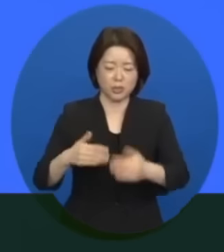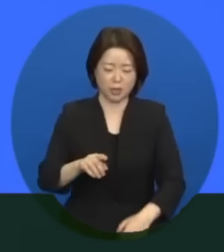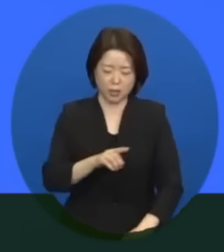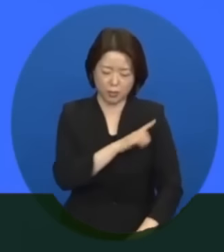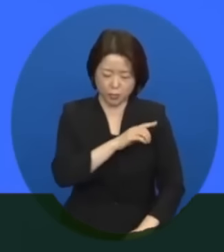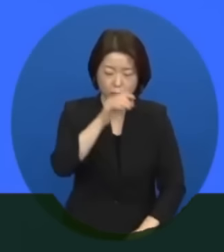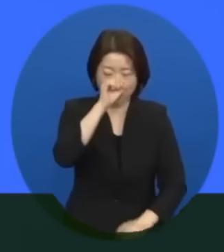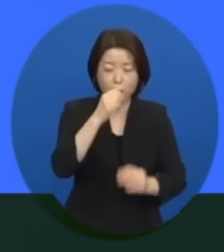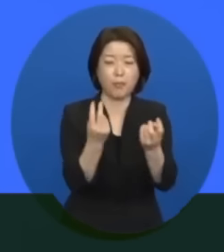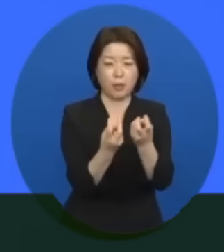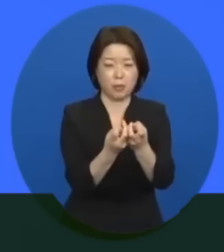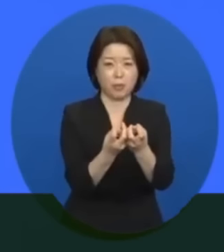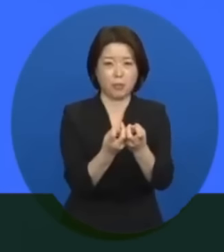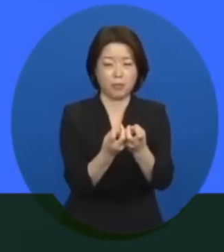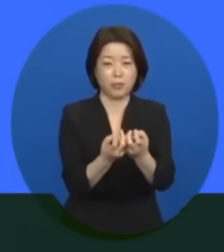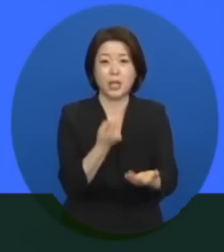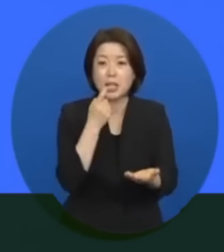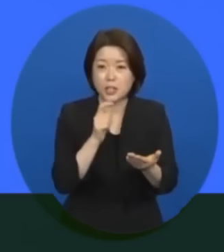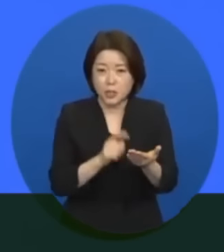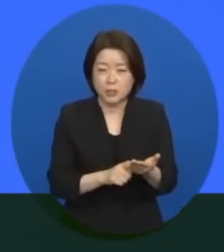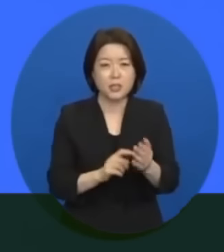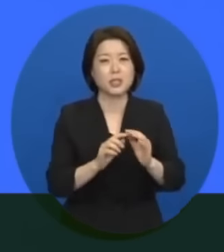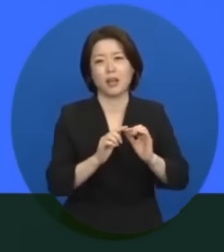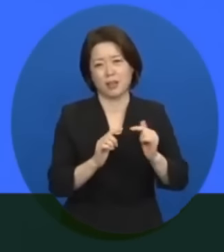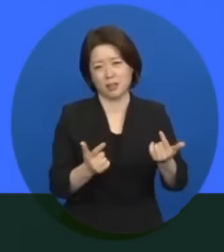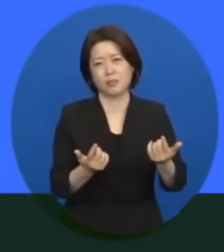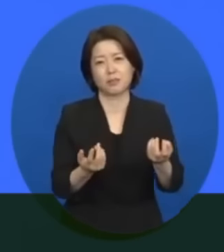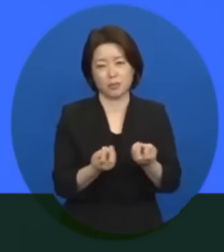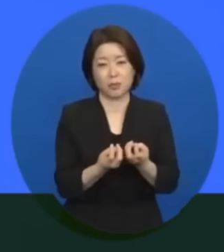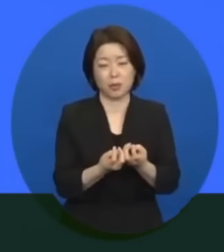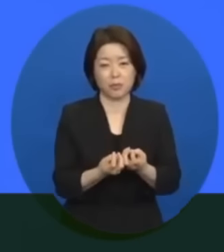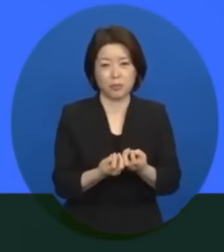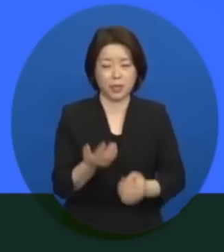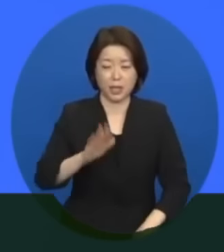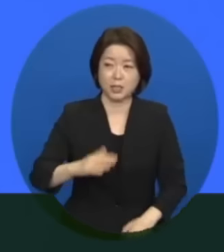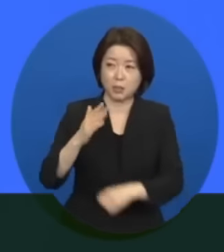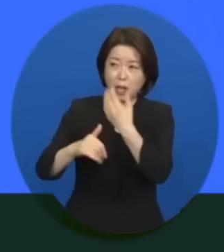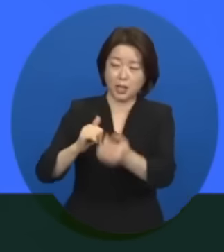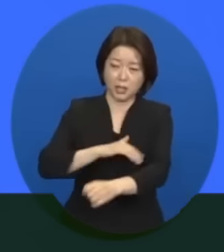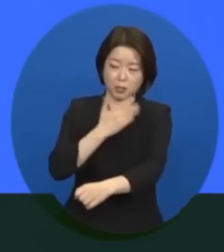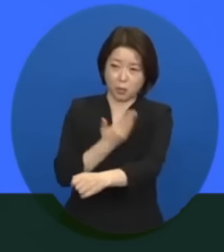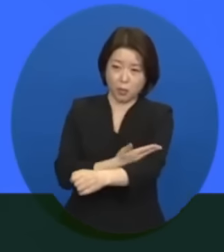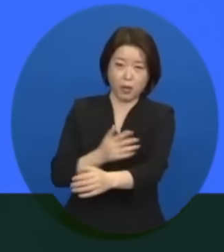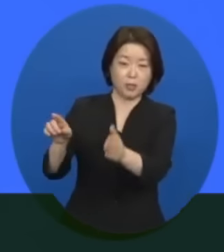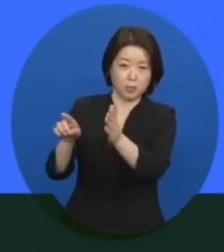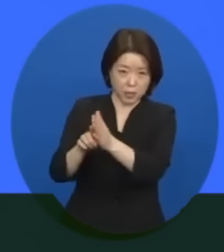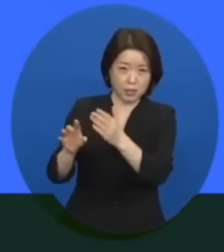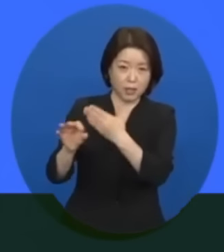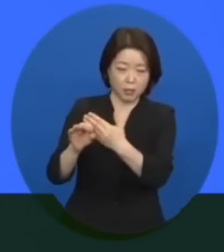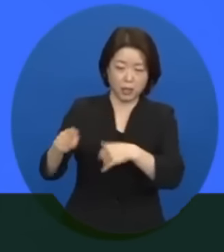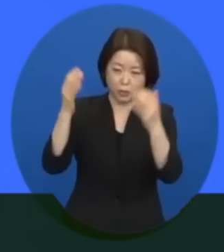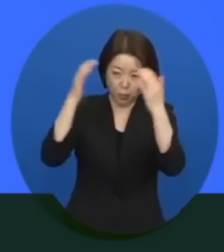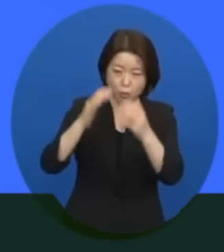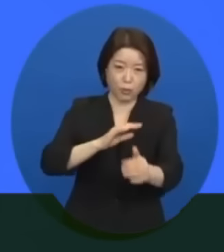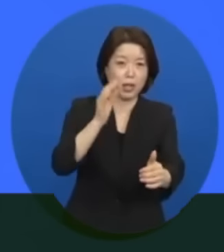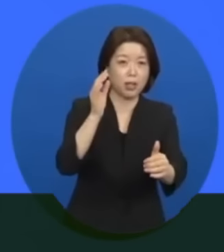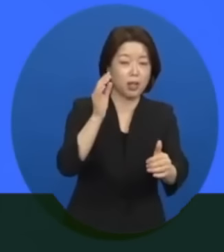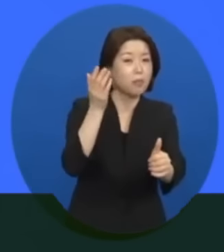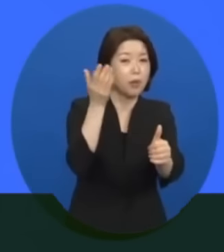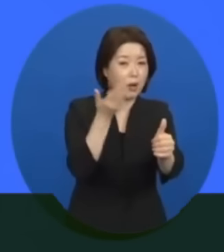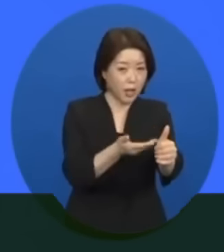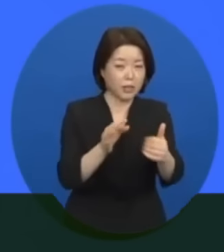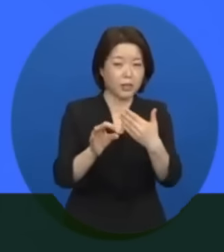참 쉽지 않은 말씀이지만 하나님의 주권을 믿는다면 그리고 그 고난이 주어졌다고 하면 우리가 이해하지